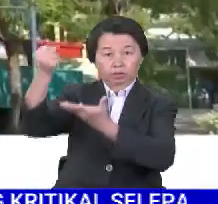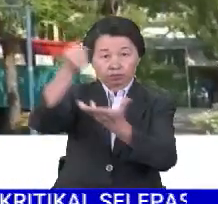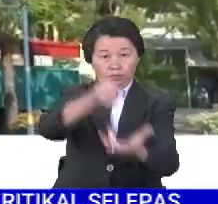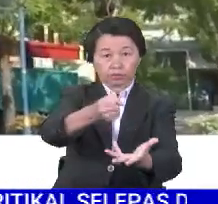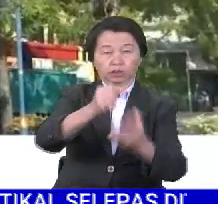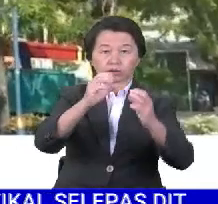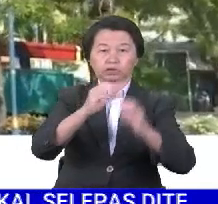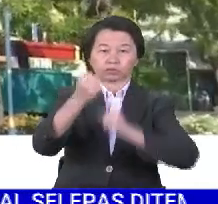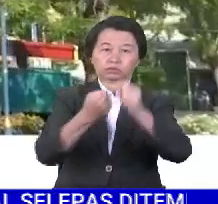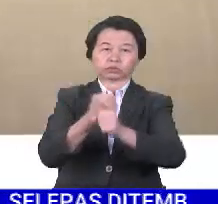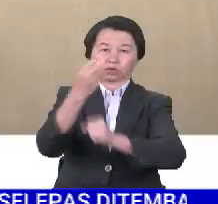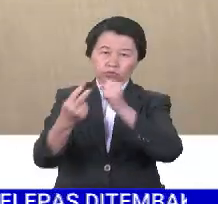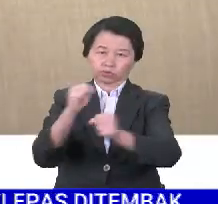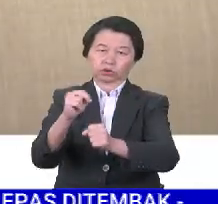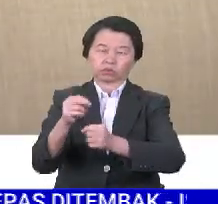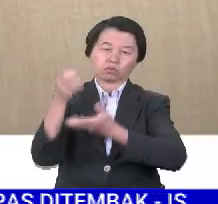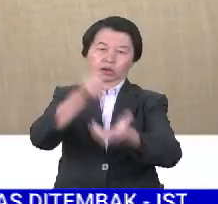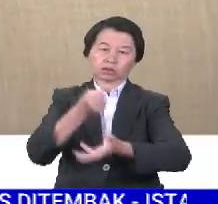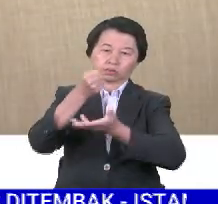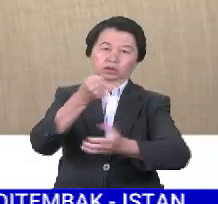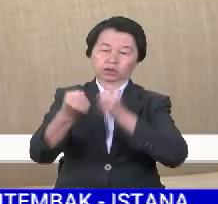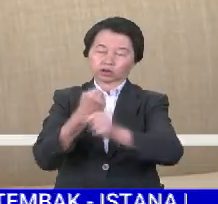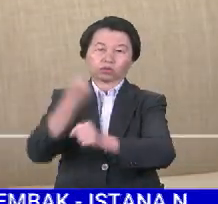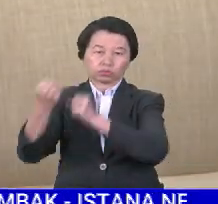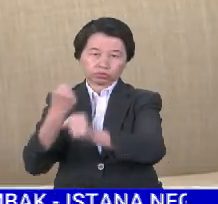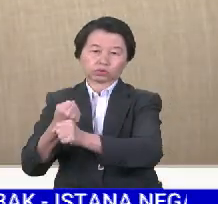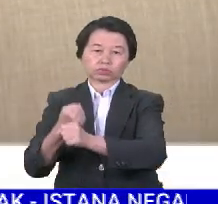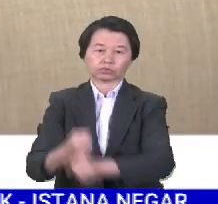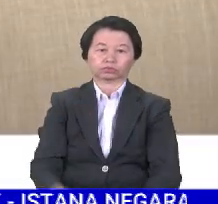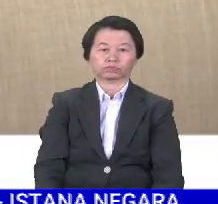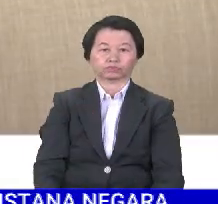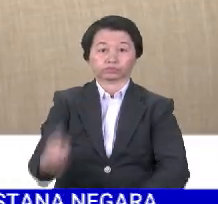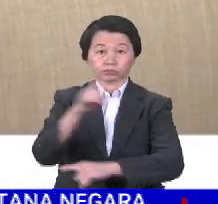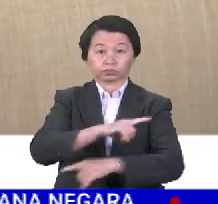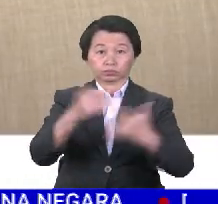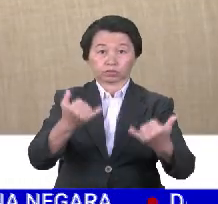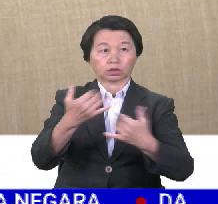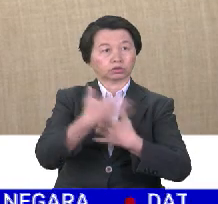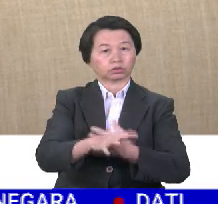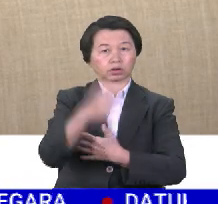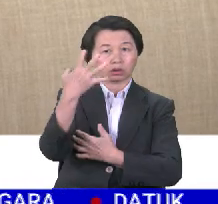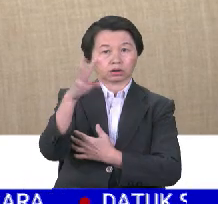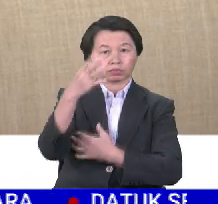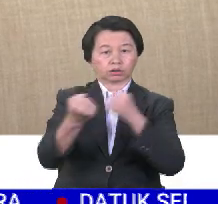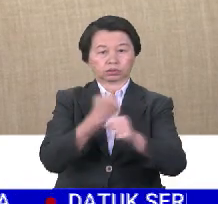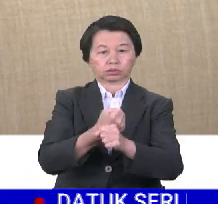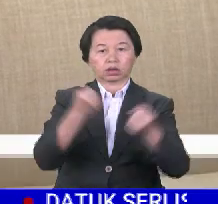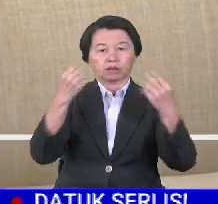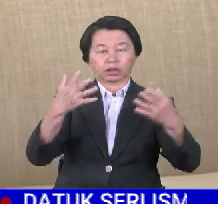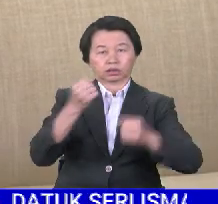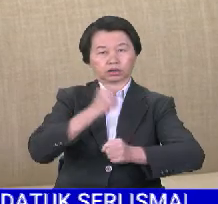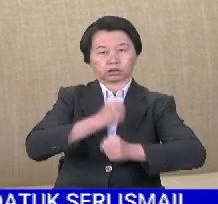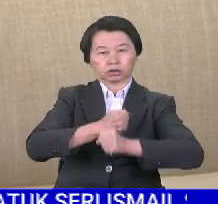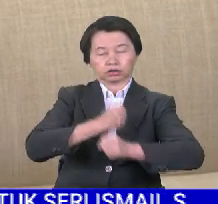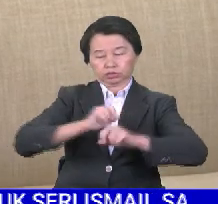diberi secara tahunan. Jadi hari ini dah selepas 14 tahun, banyak lagi kerja-kerja pemeliharaan yang kita